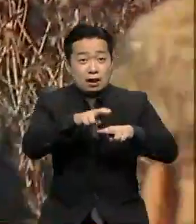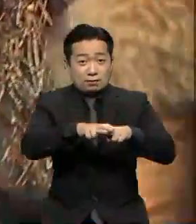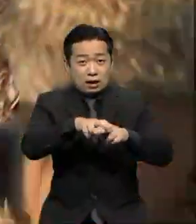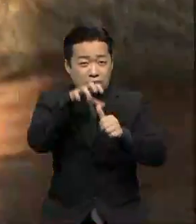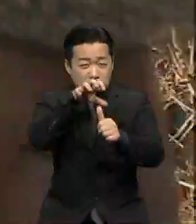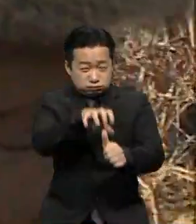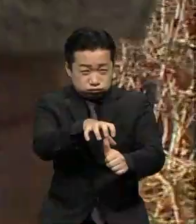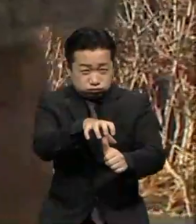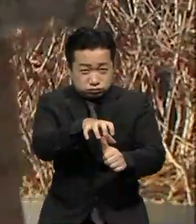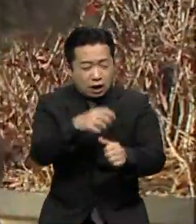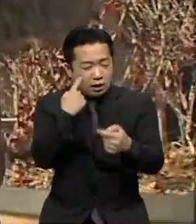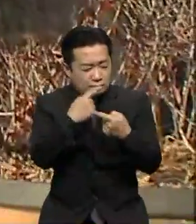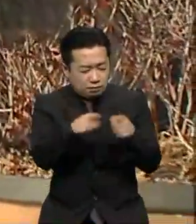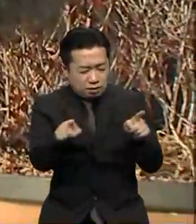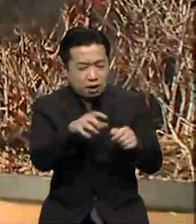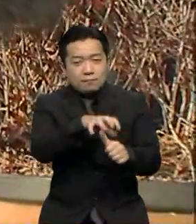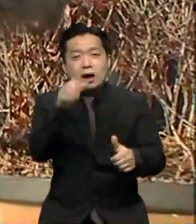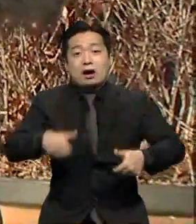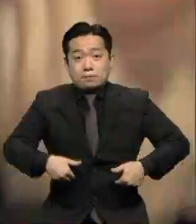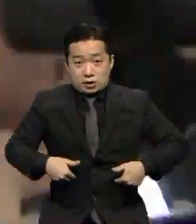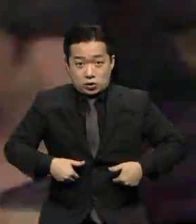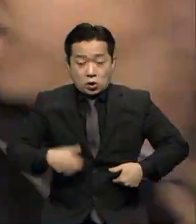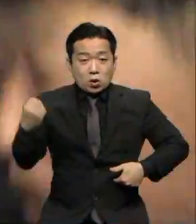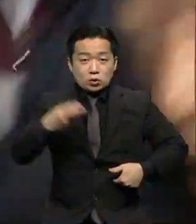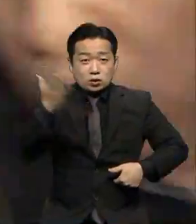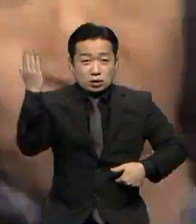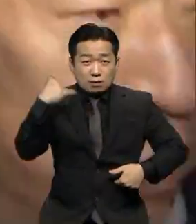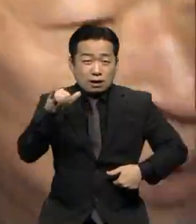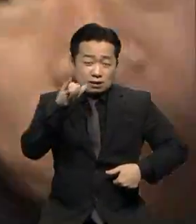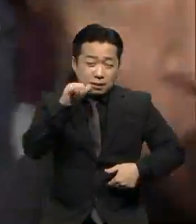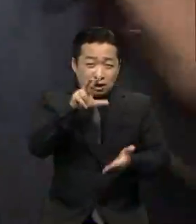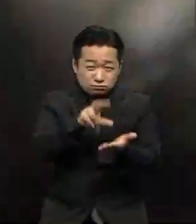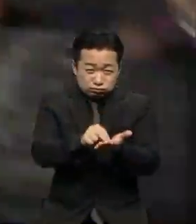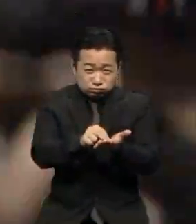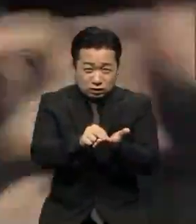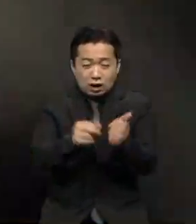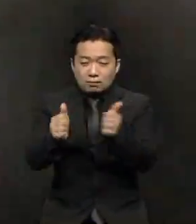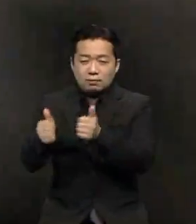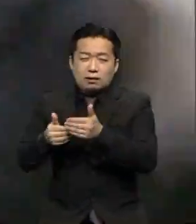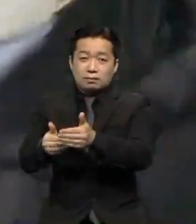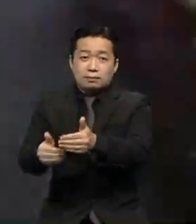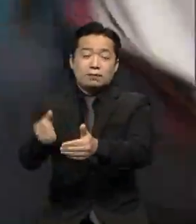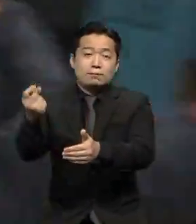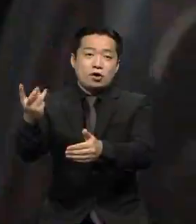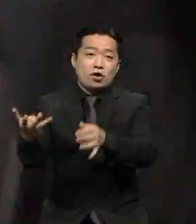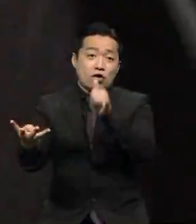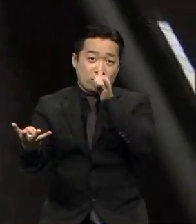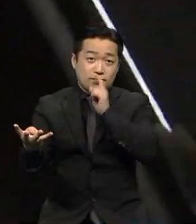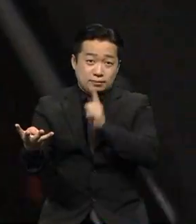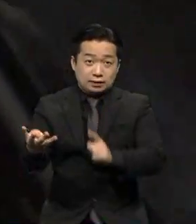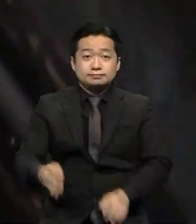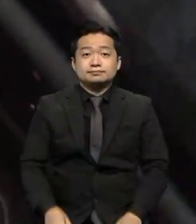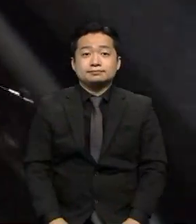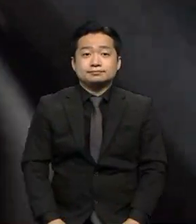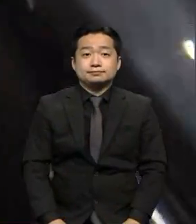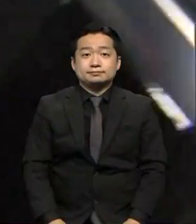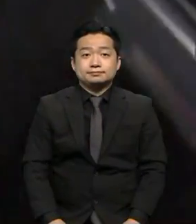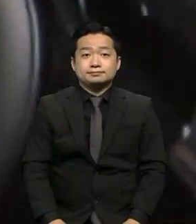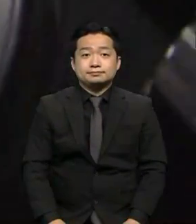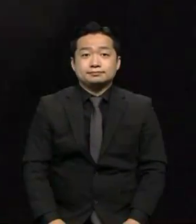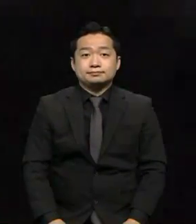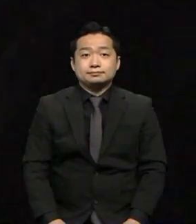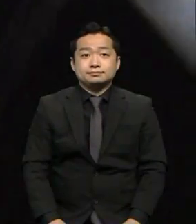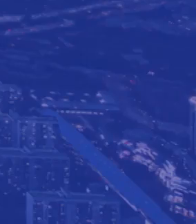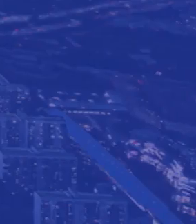하고 불법 경영권 승계와 프로포폴 투약 재판은 계속 받아야 하는 상황입니다. SBS 안희재입니다.